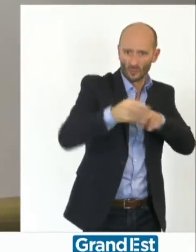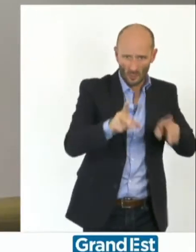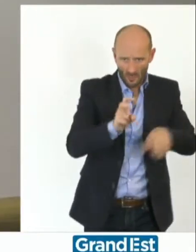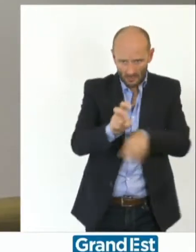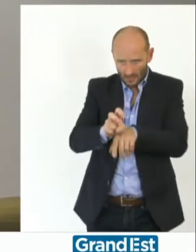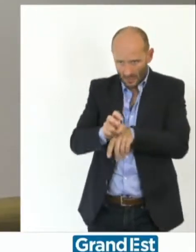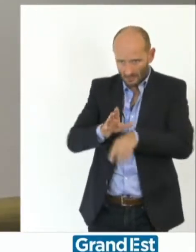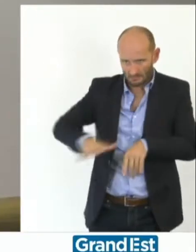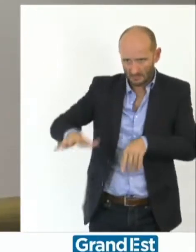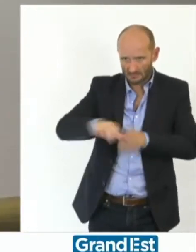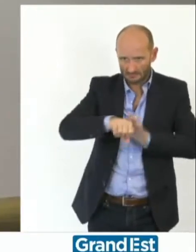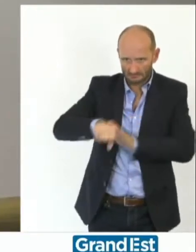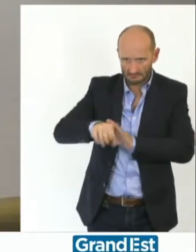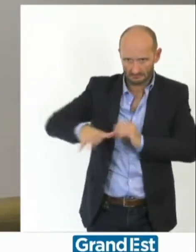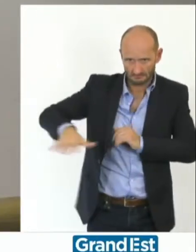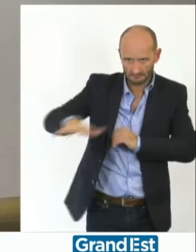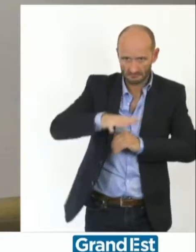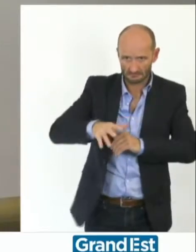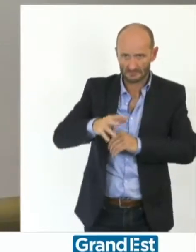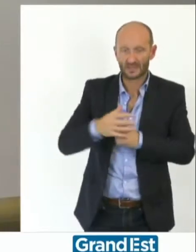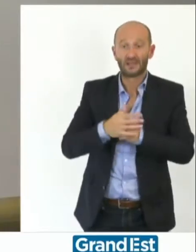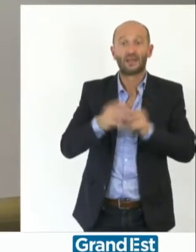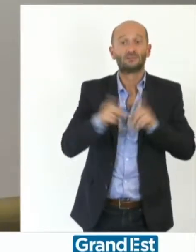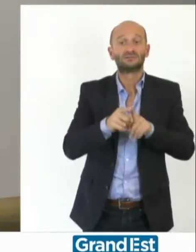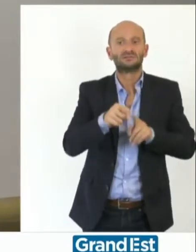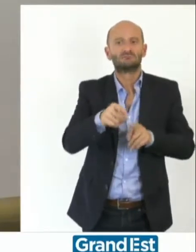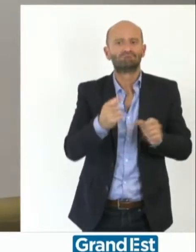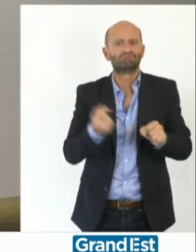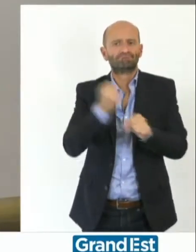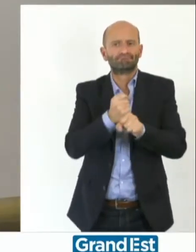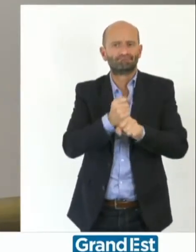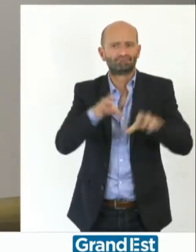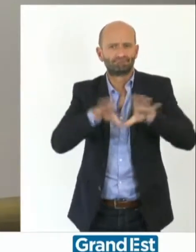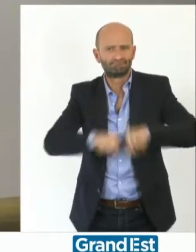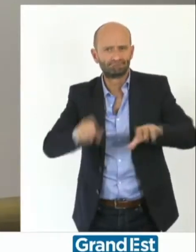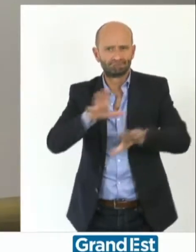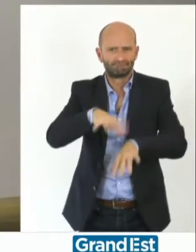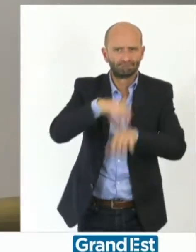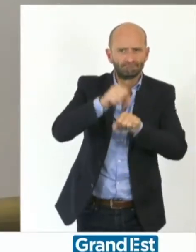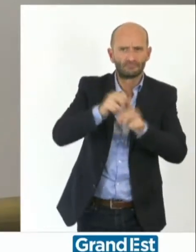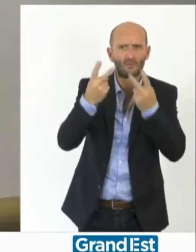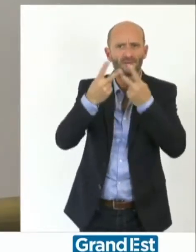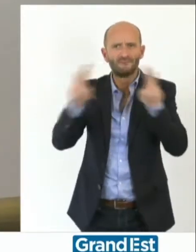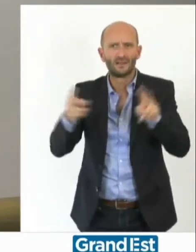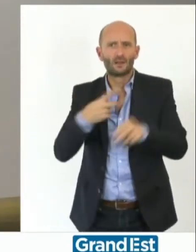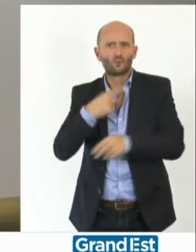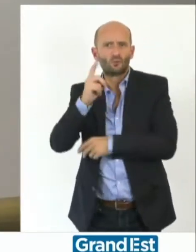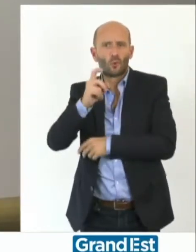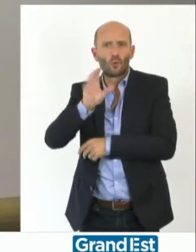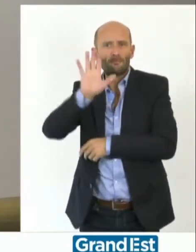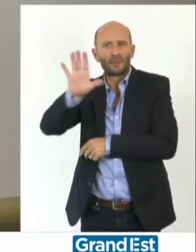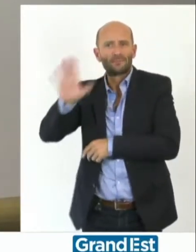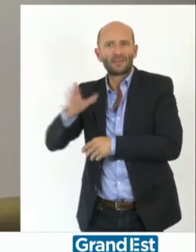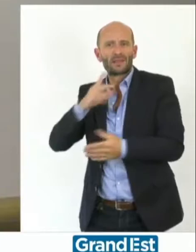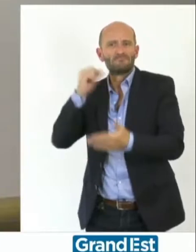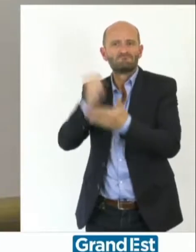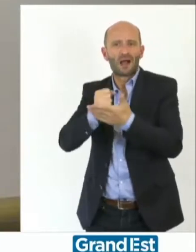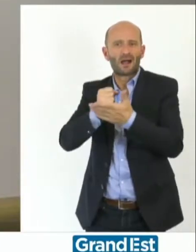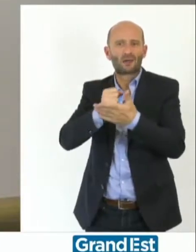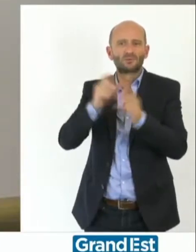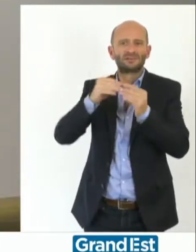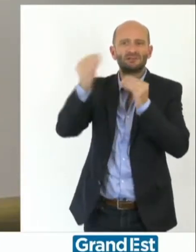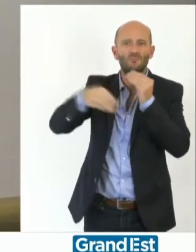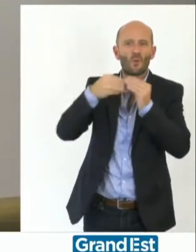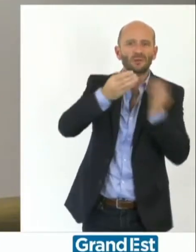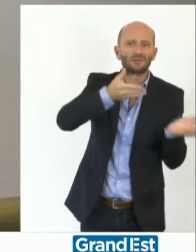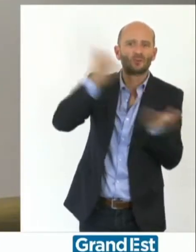en parallèle une activité génératrice d'emplois et participants de la notoriété des villes d'eau concernés grâce à leur marque exporté dans le monde